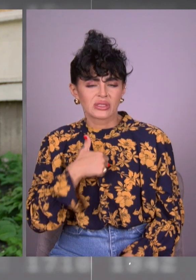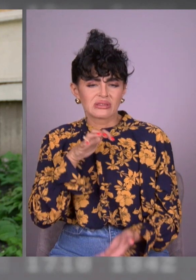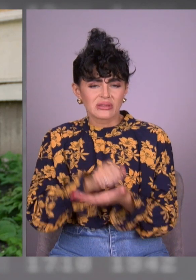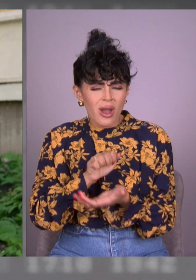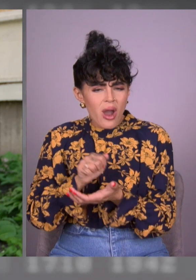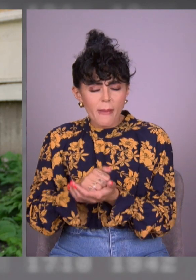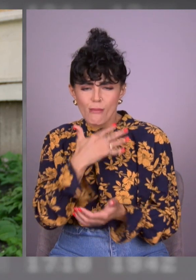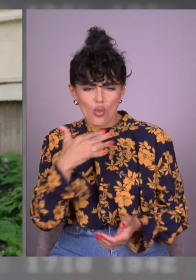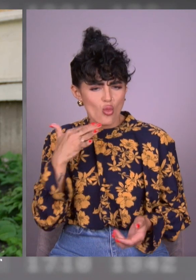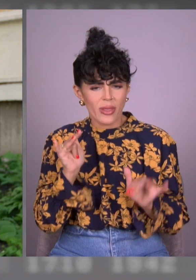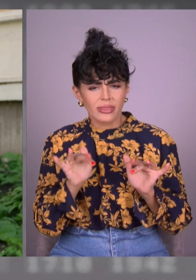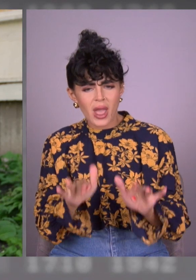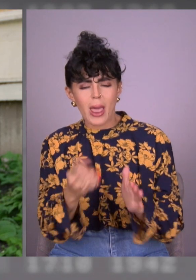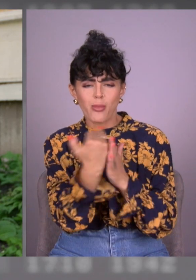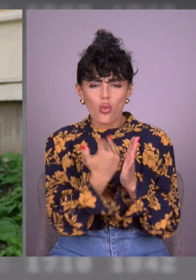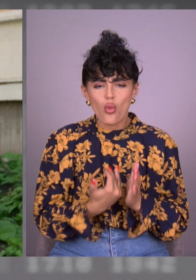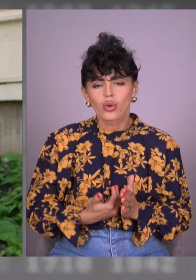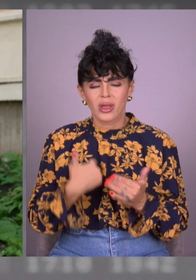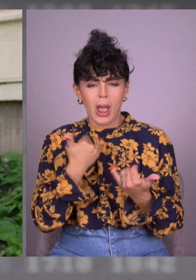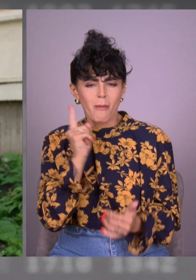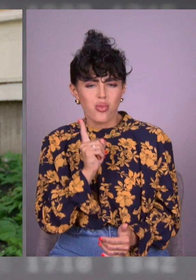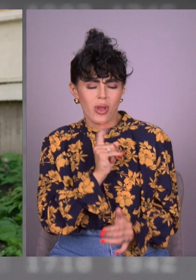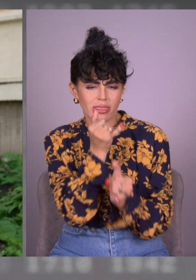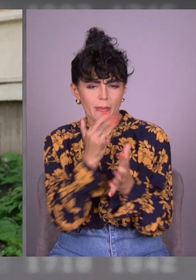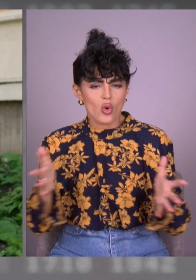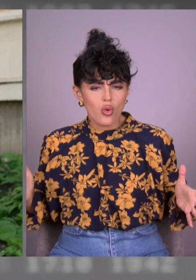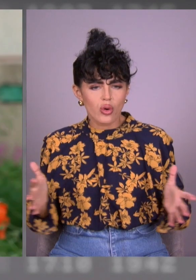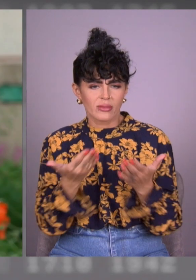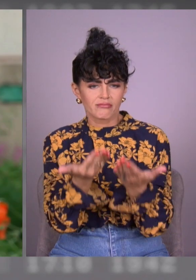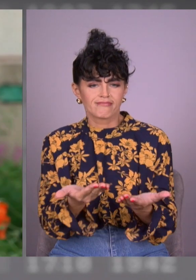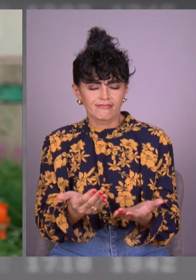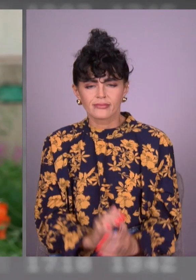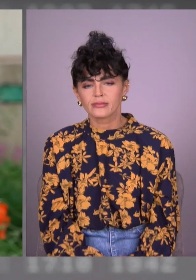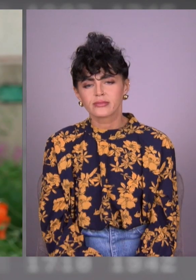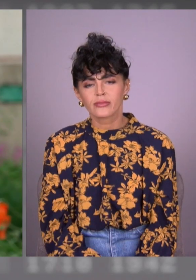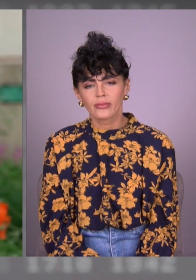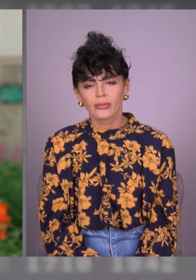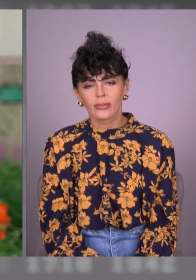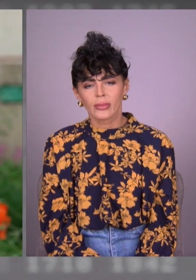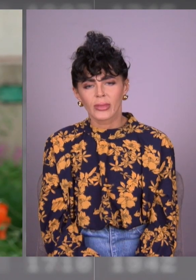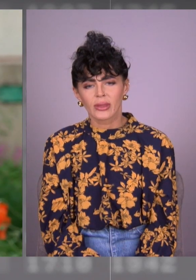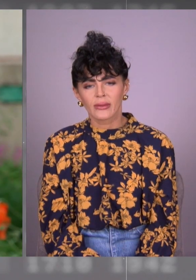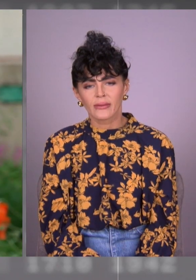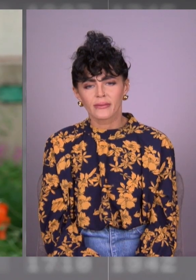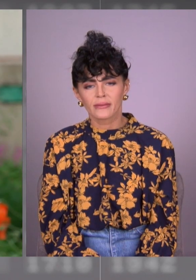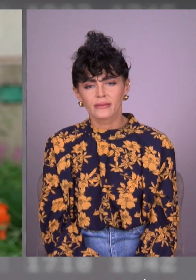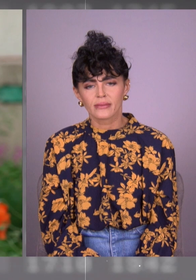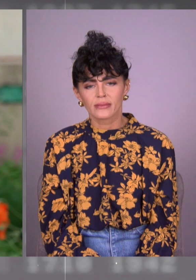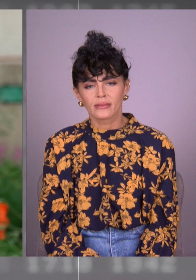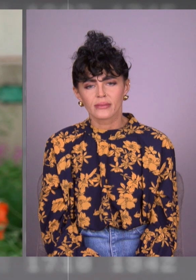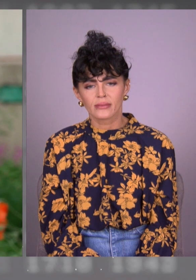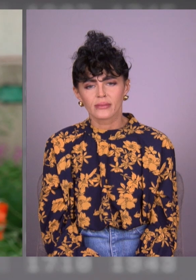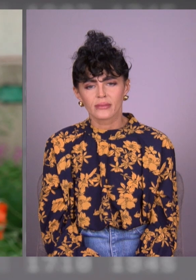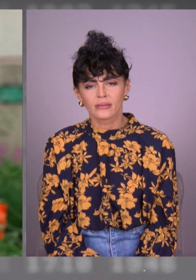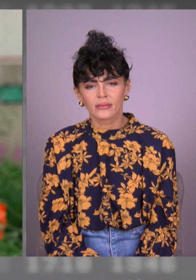мене там інші проєкти, я просто не можу там по основній роботі. Ну, все одно, я вірю, що ми ще з